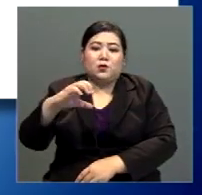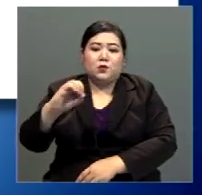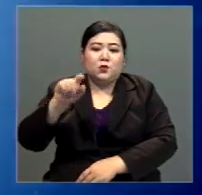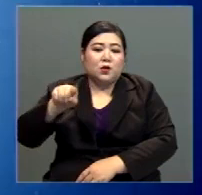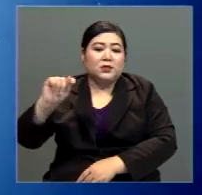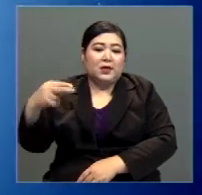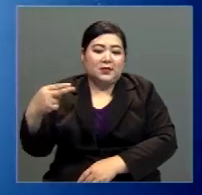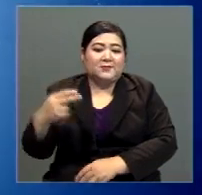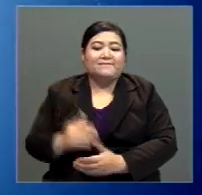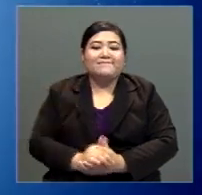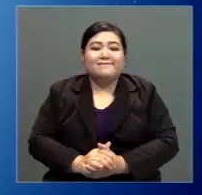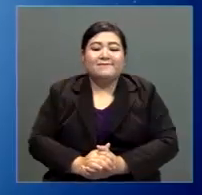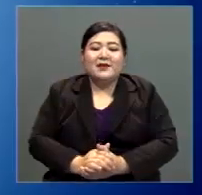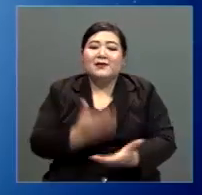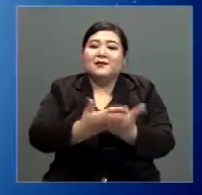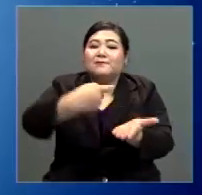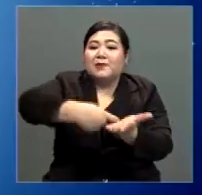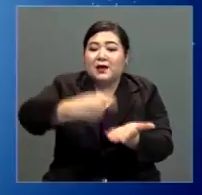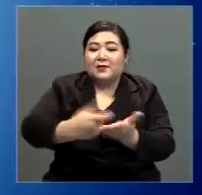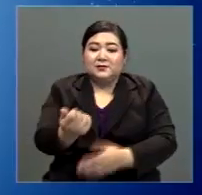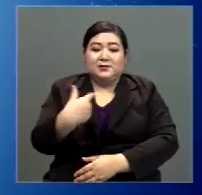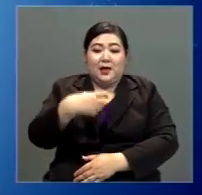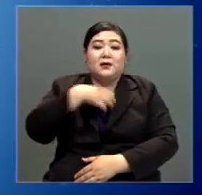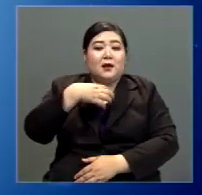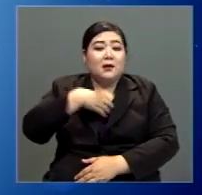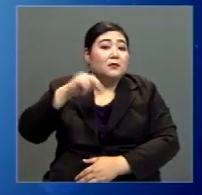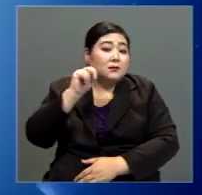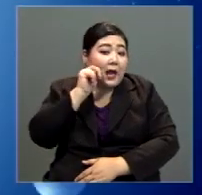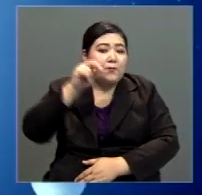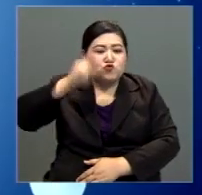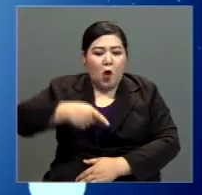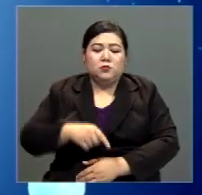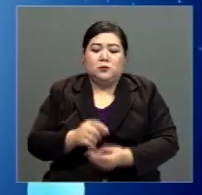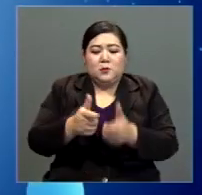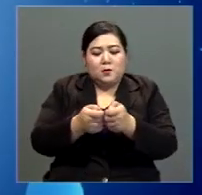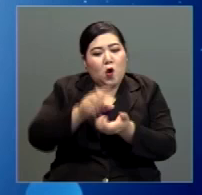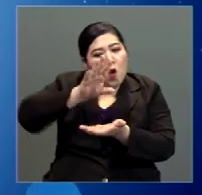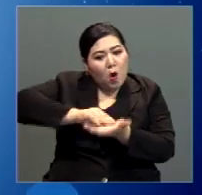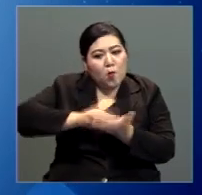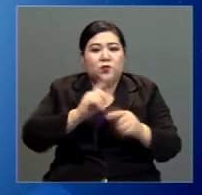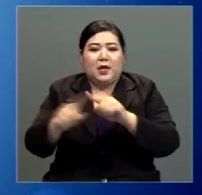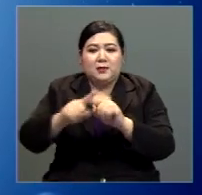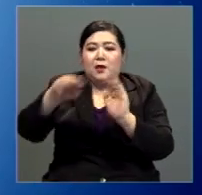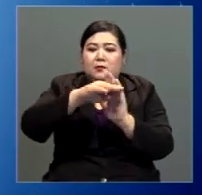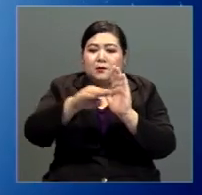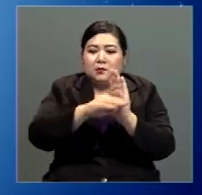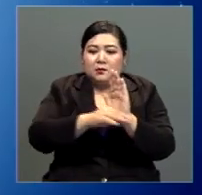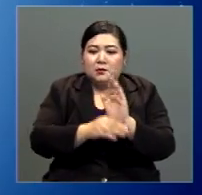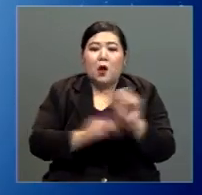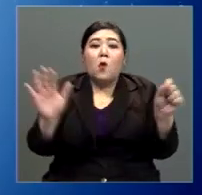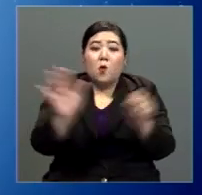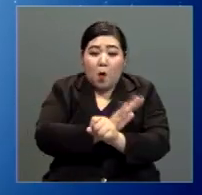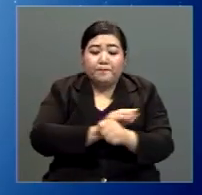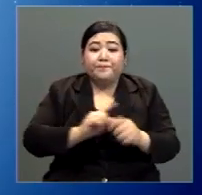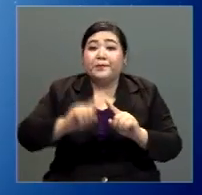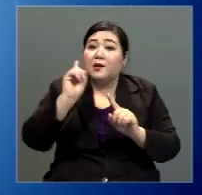www.mwa.co.th ผู้ขอรับเงินประกันค่าน้ำประปาจะต้องกรอกข้อมูลของผู้ใช้น้ำตามขั้นตอนให้ครบถ้วนจาก